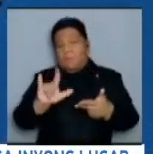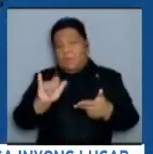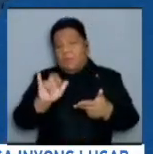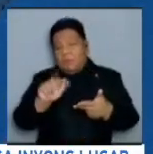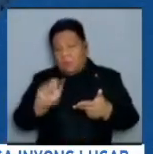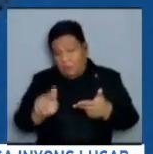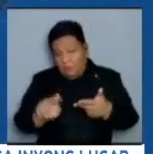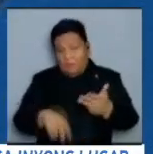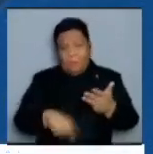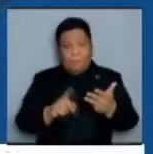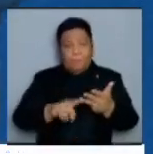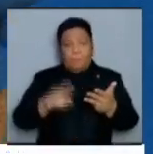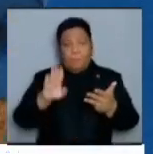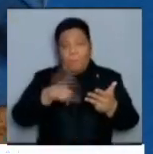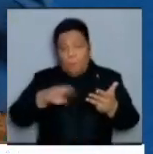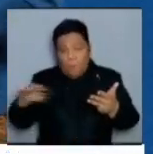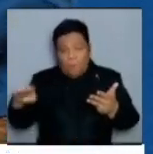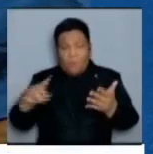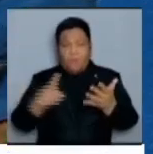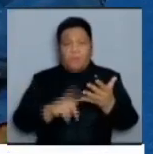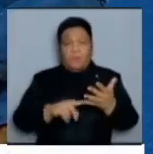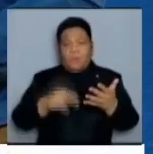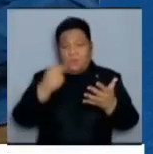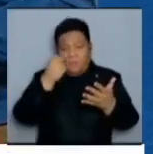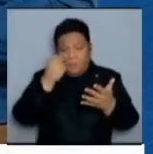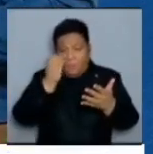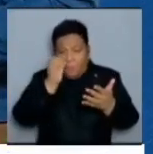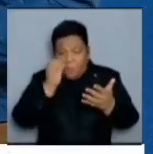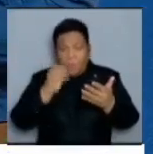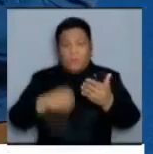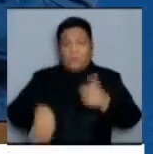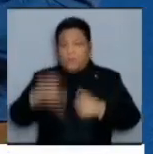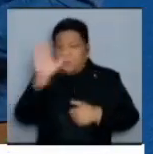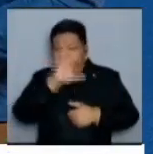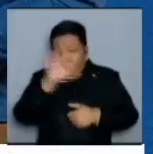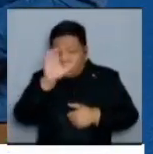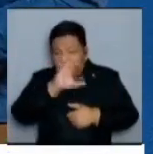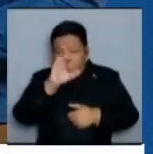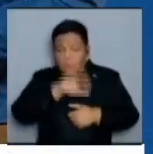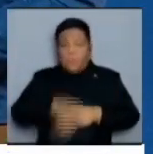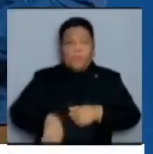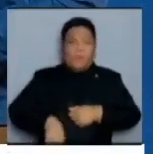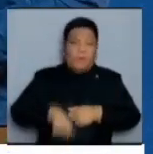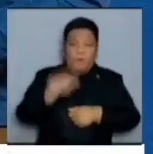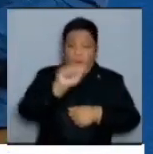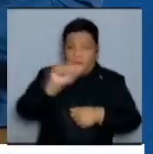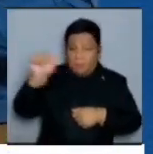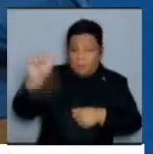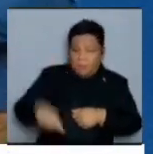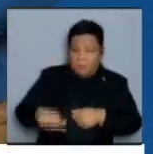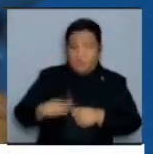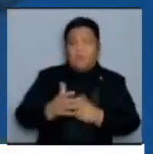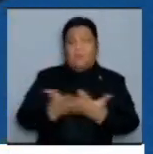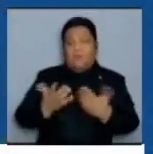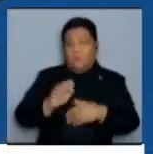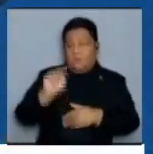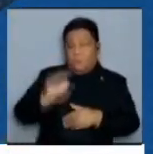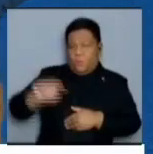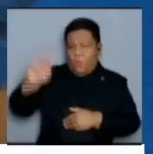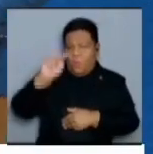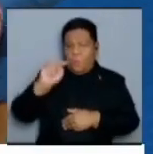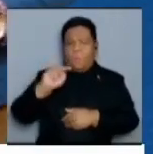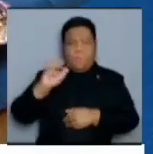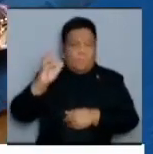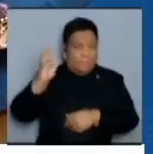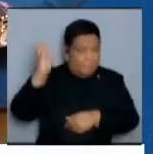Negros, Oriental, Cebu, Antique, Northern Mindanao, hanggang sa Surigao provinces at Dinagat Islands. Delikado